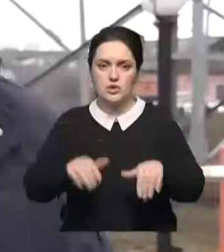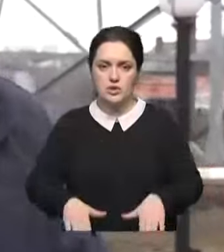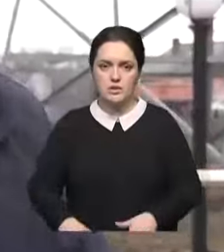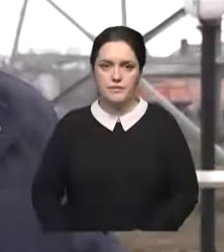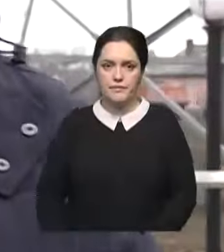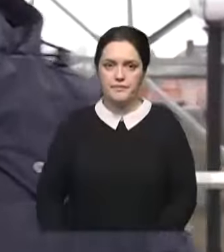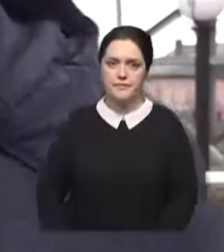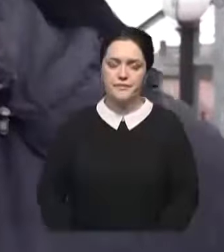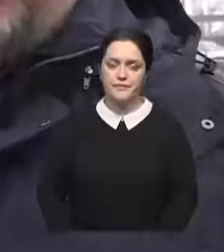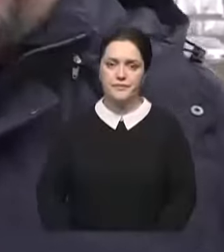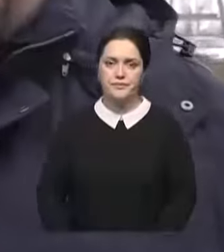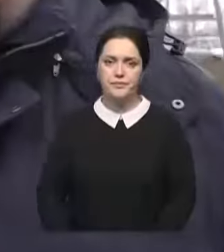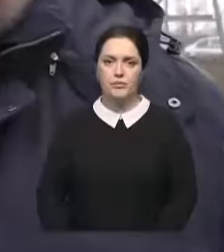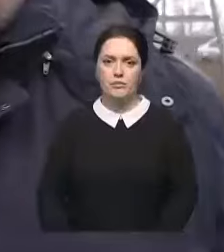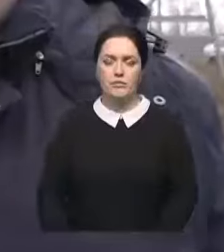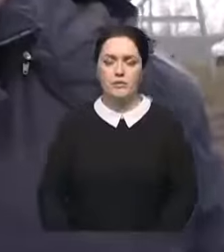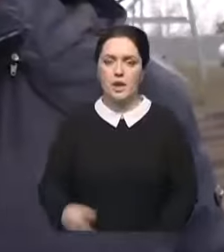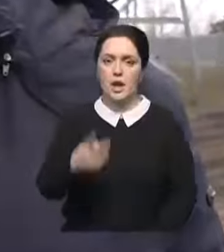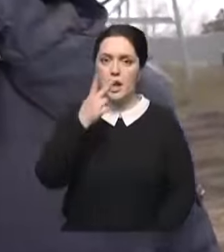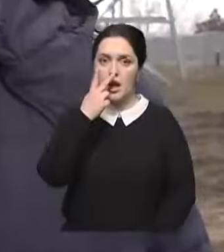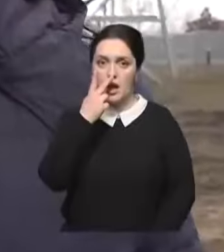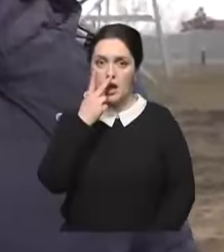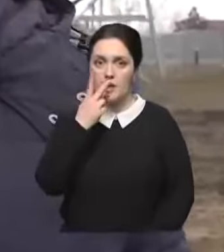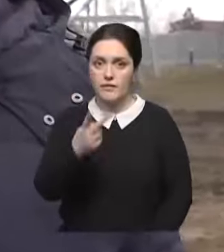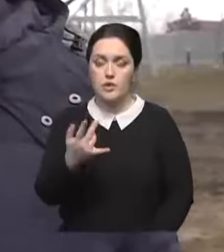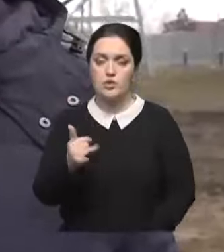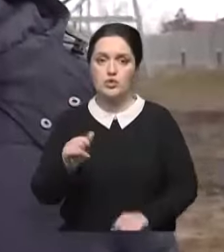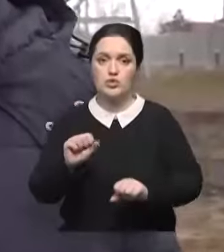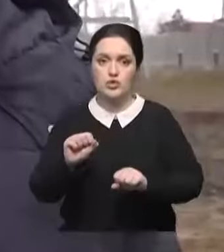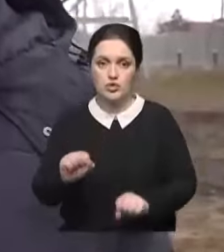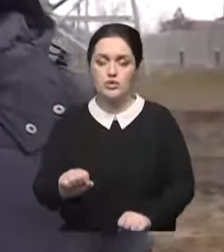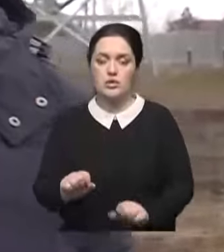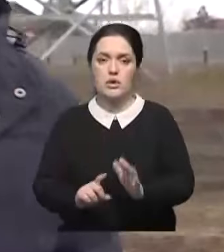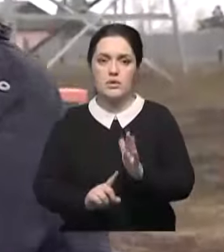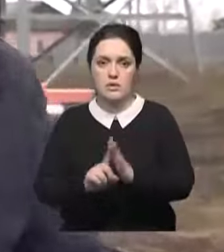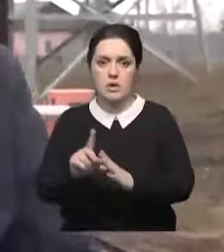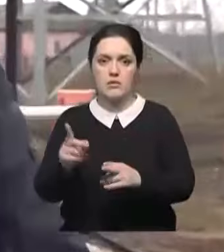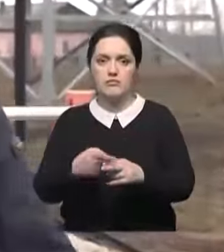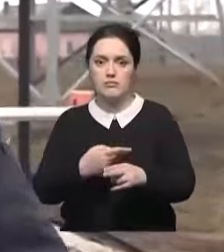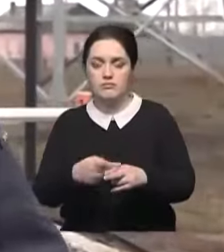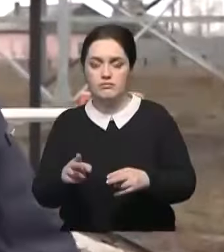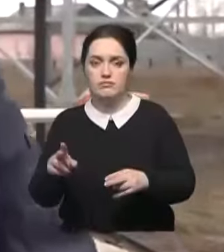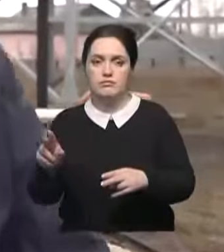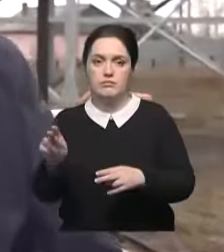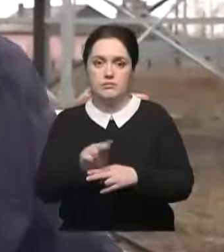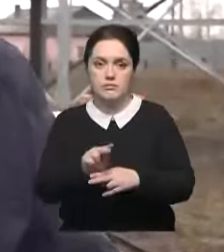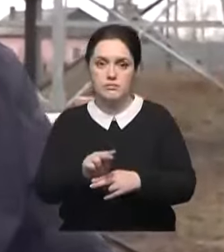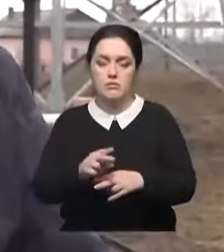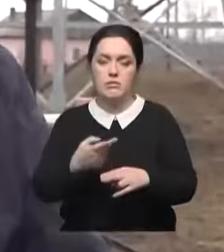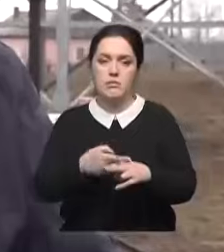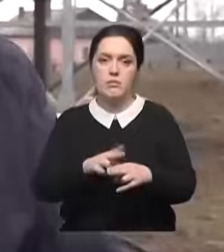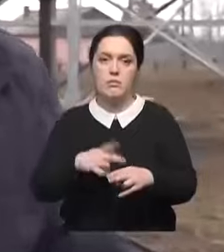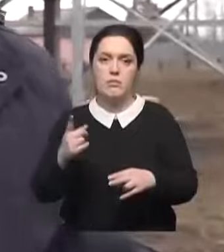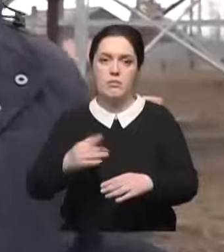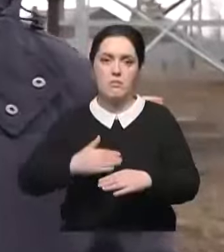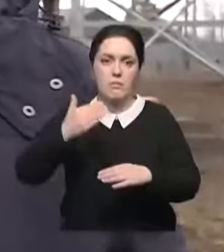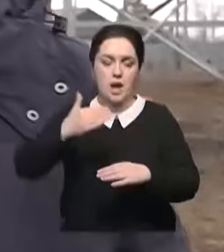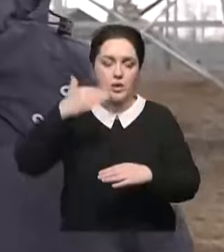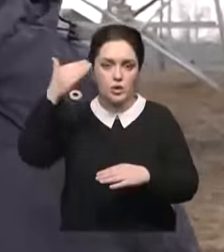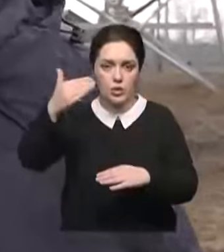Я вижу, как сейчас проводятся работы по защите нашего города. И первая часть стратегических объектов – это первый подъем, второй